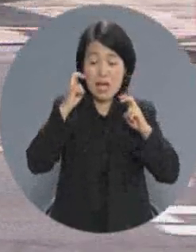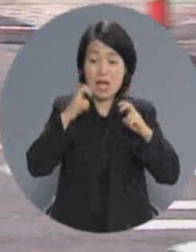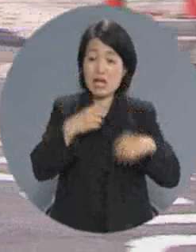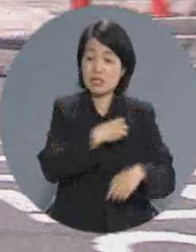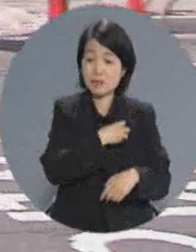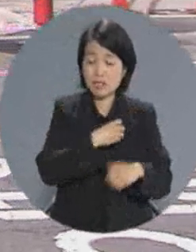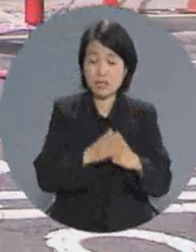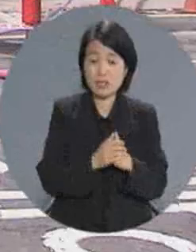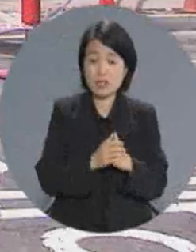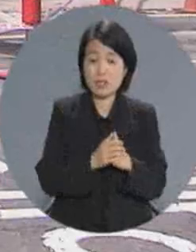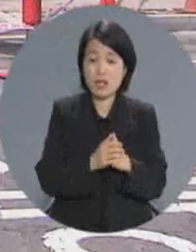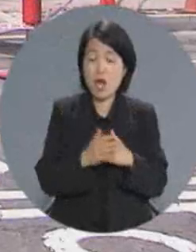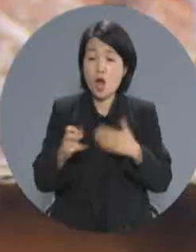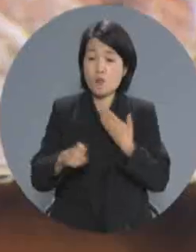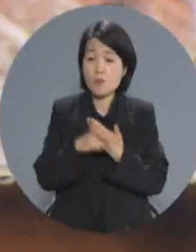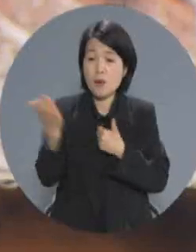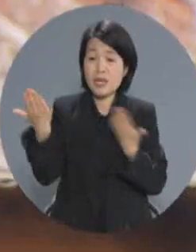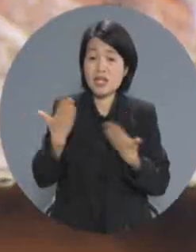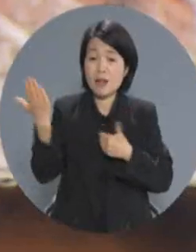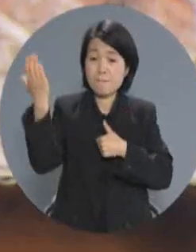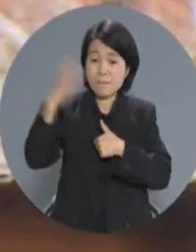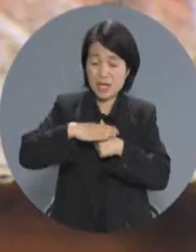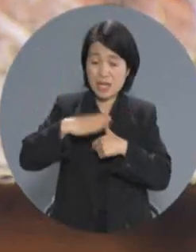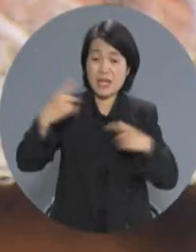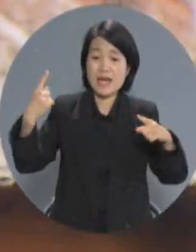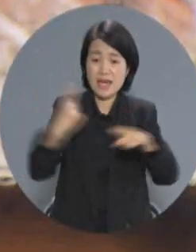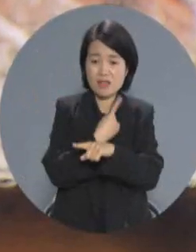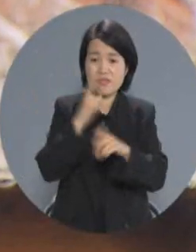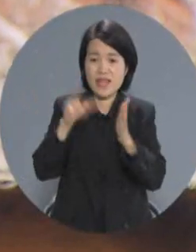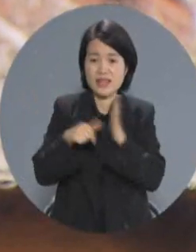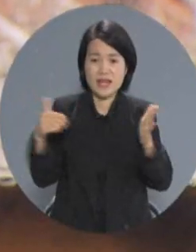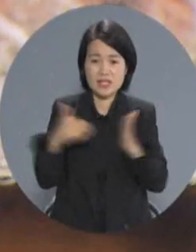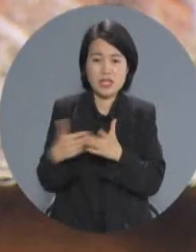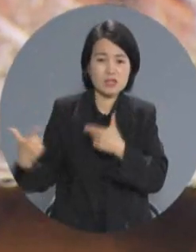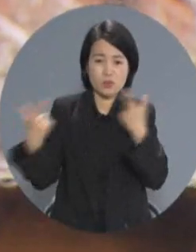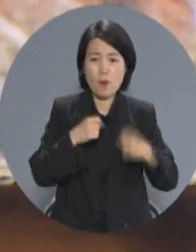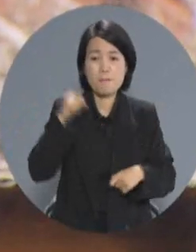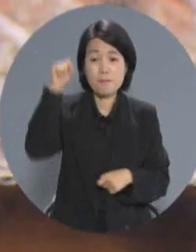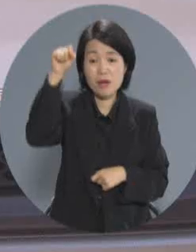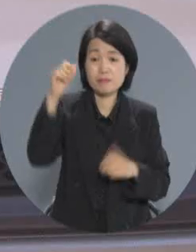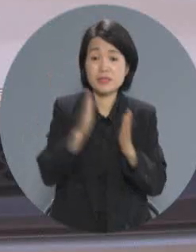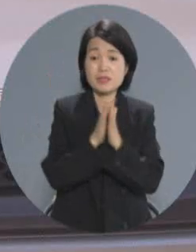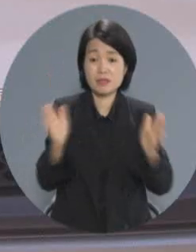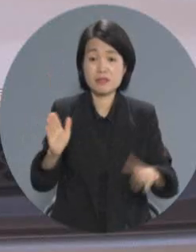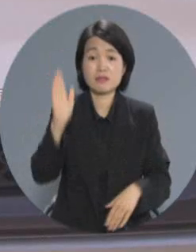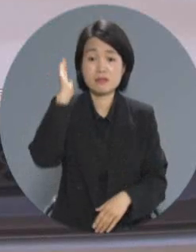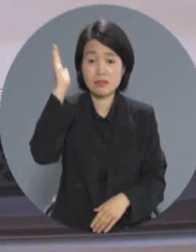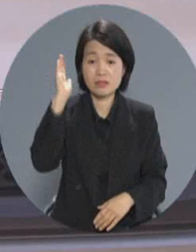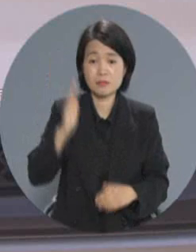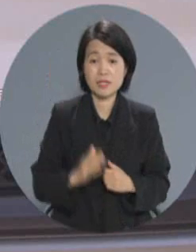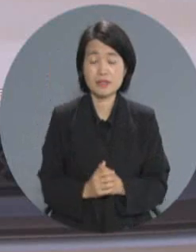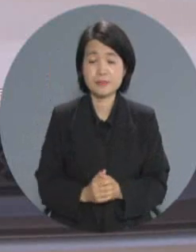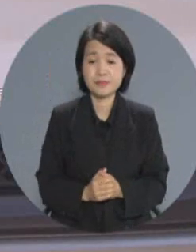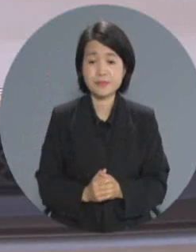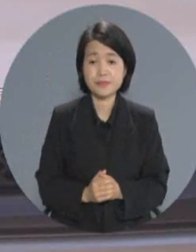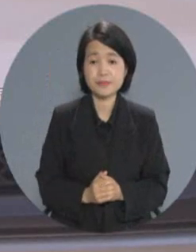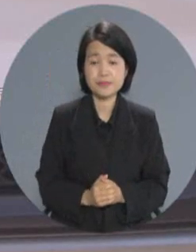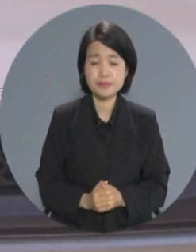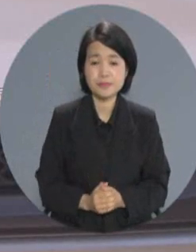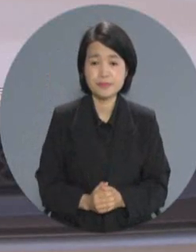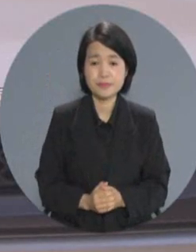1일부터 타설 작업 불법 도급 관행이 개선될 때까지 총파업에 돌입하겠다고 밝혔습니다. MBC 뉴스